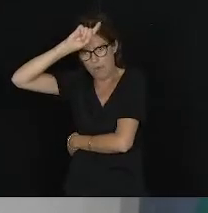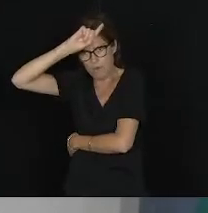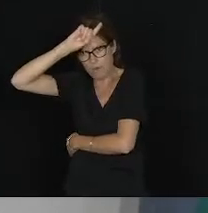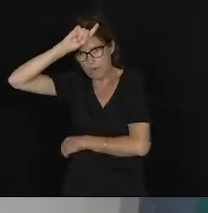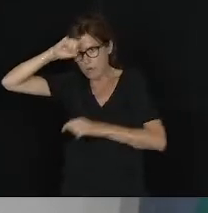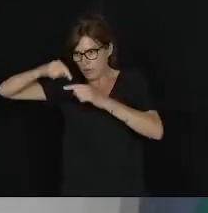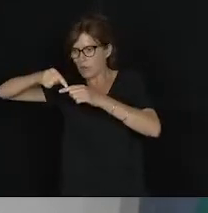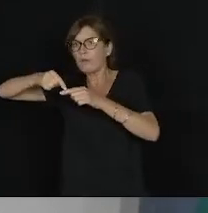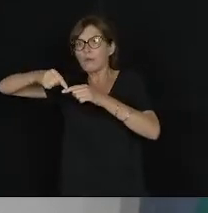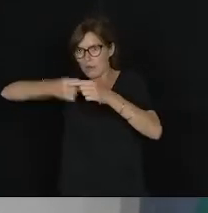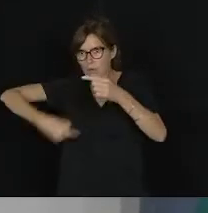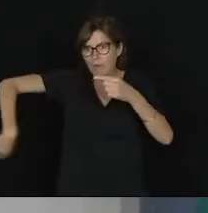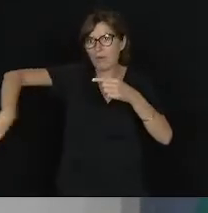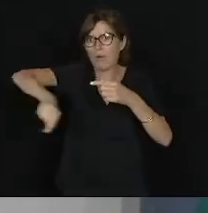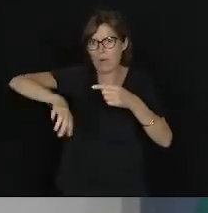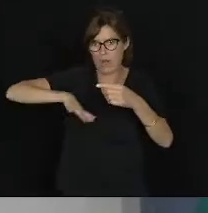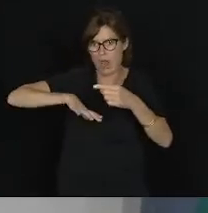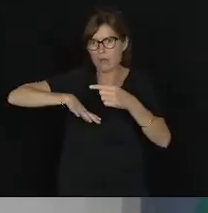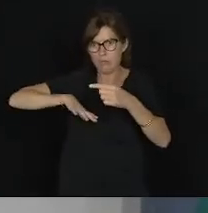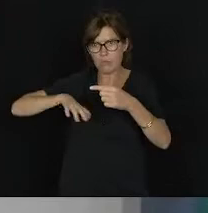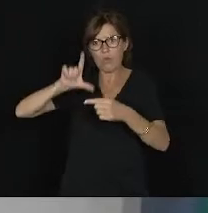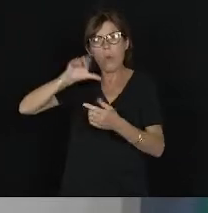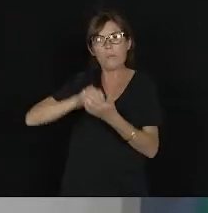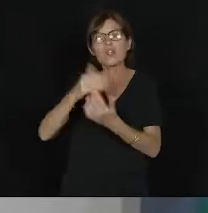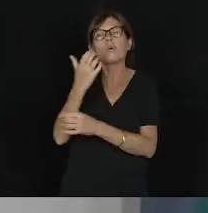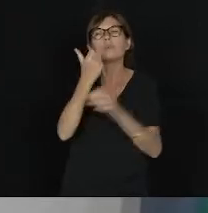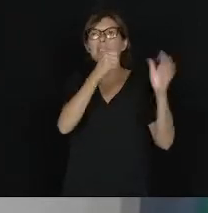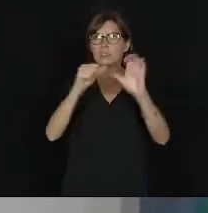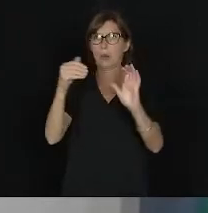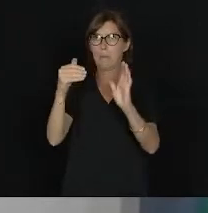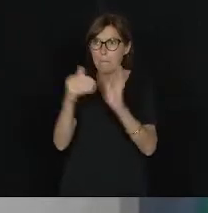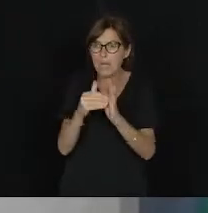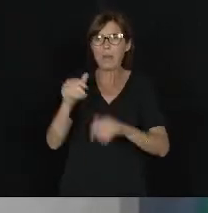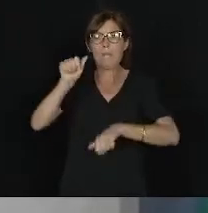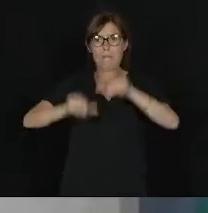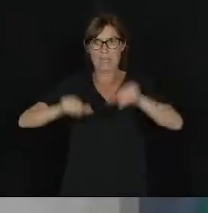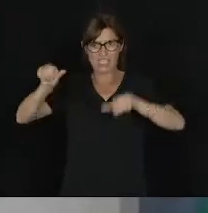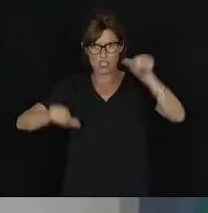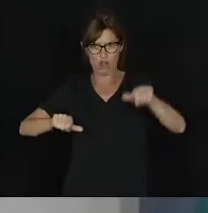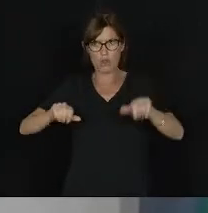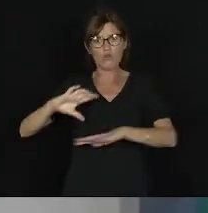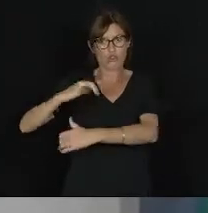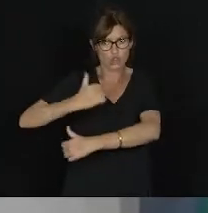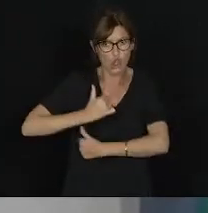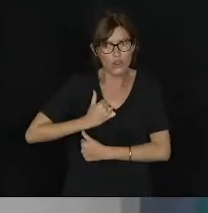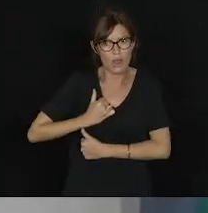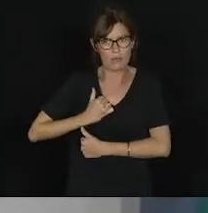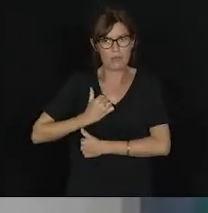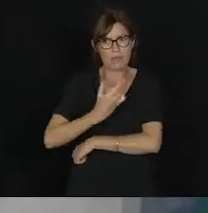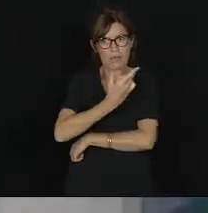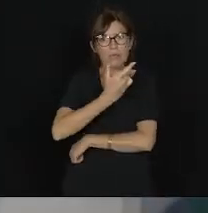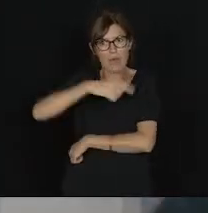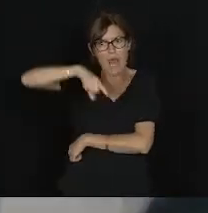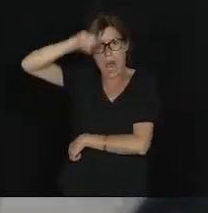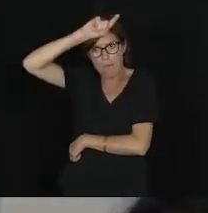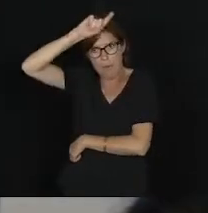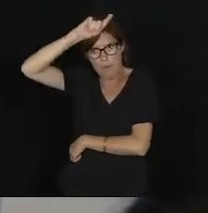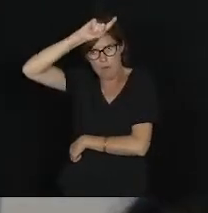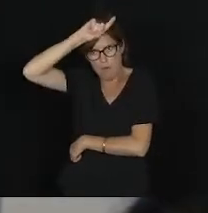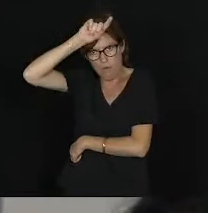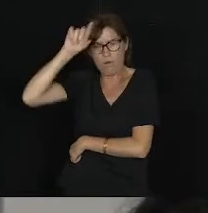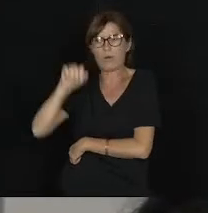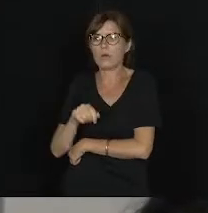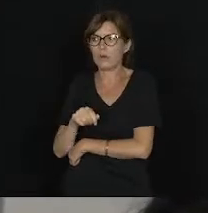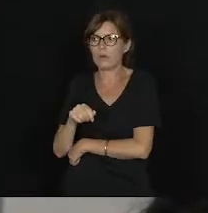dans la dernière année de la guerre, il y a 2 600 000 personnes, 2 600 000 soldats de la Wehrmacht